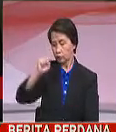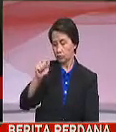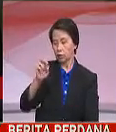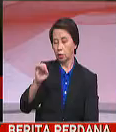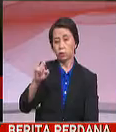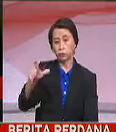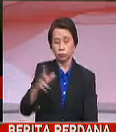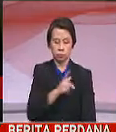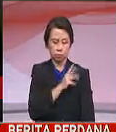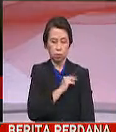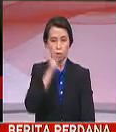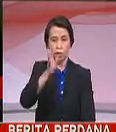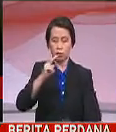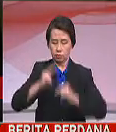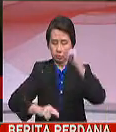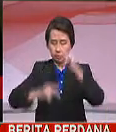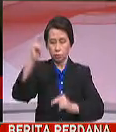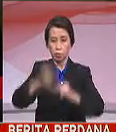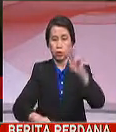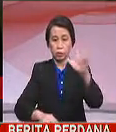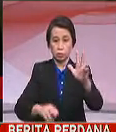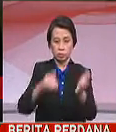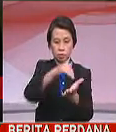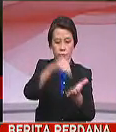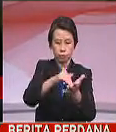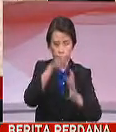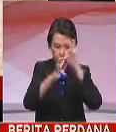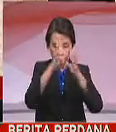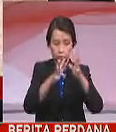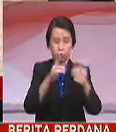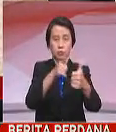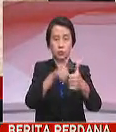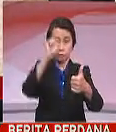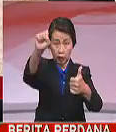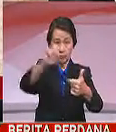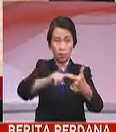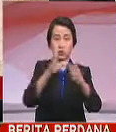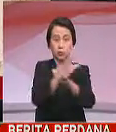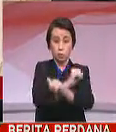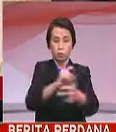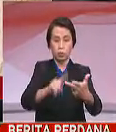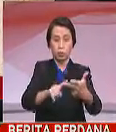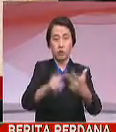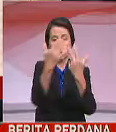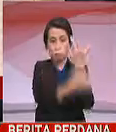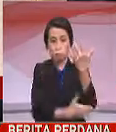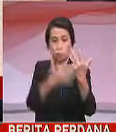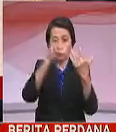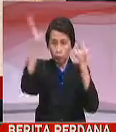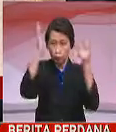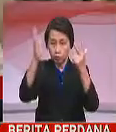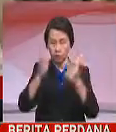berkata kementeriannya akan membina 3 hub industri kreatif masing-masing di Sabah, Sarawak dan Semenanjung Tanah